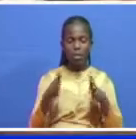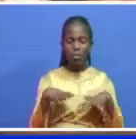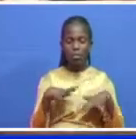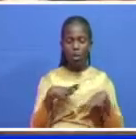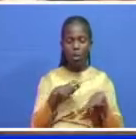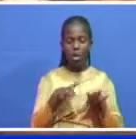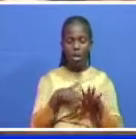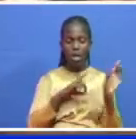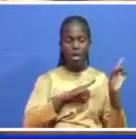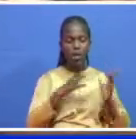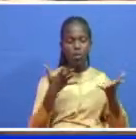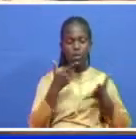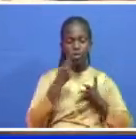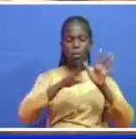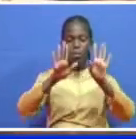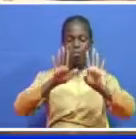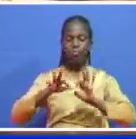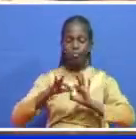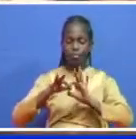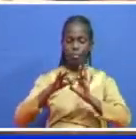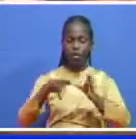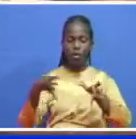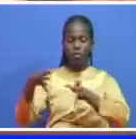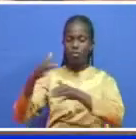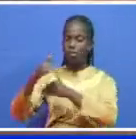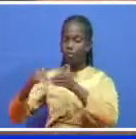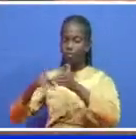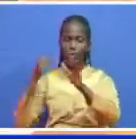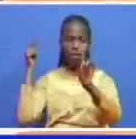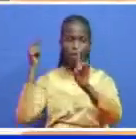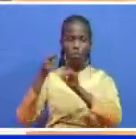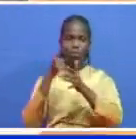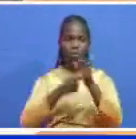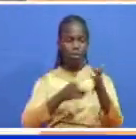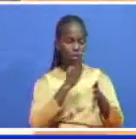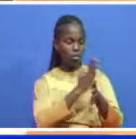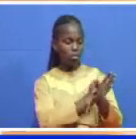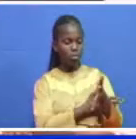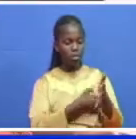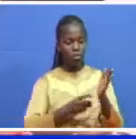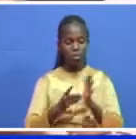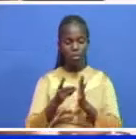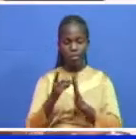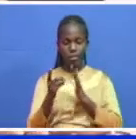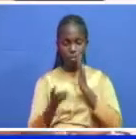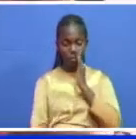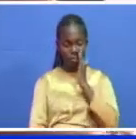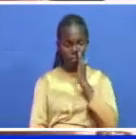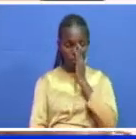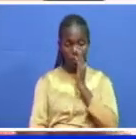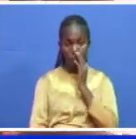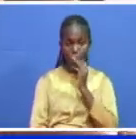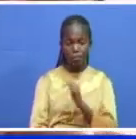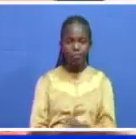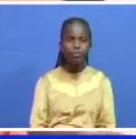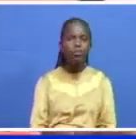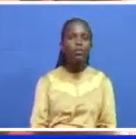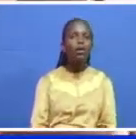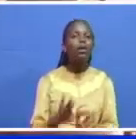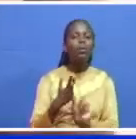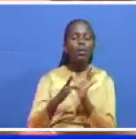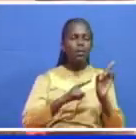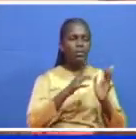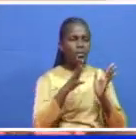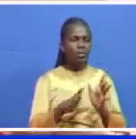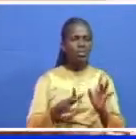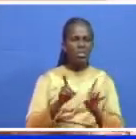utalii na vala ya dhingili la vata wangu hata ni ukuimba isi ombe vata anuwa kweyo kila kima endeyo. Mpango wa watalii watembezo